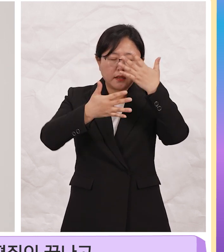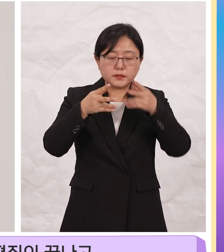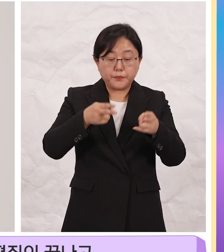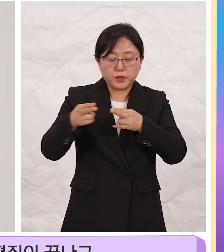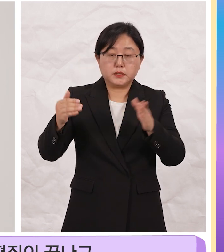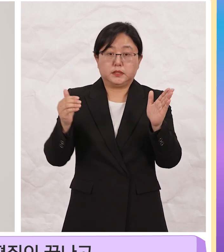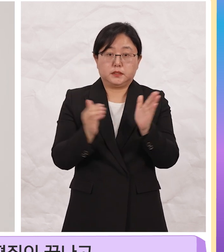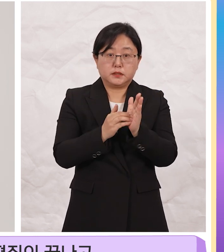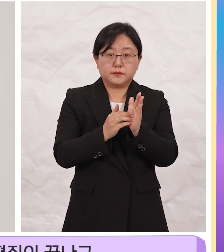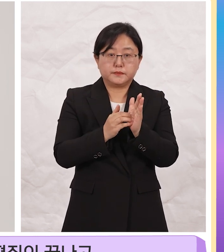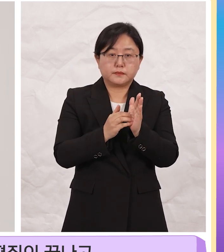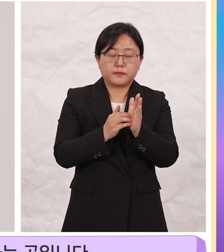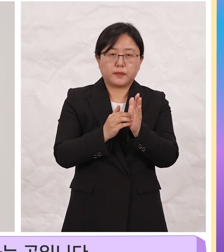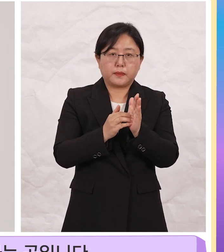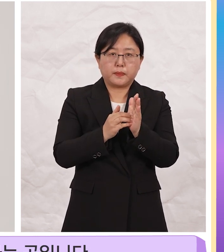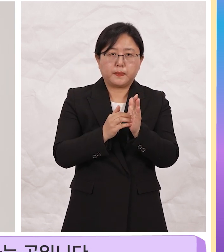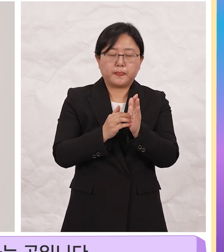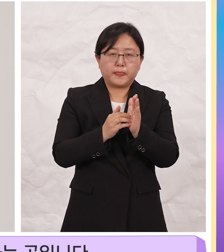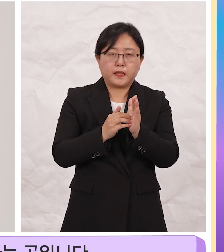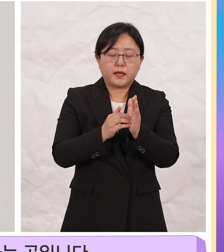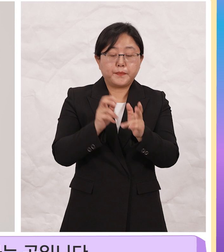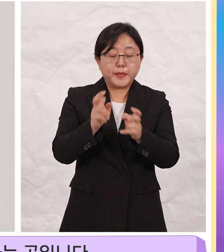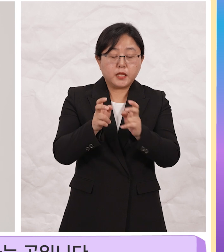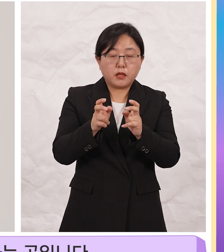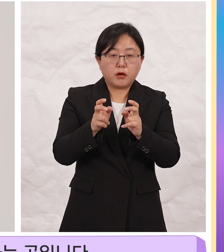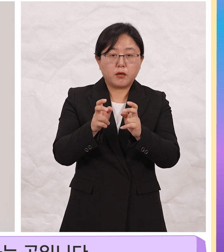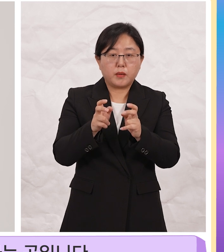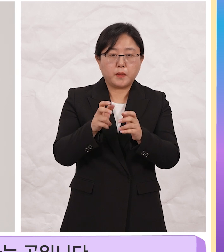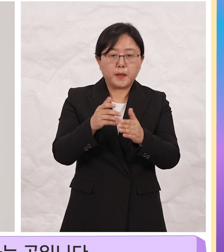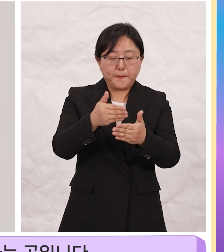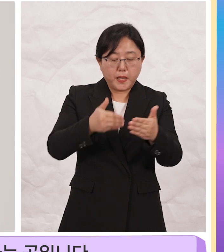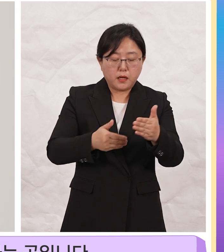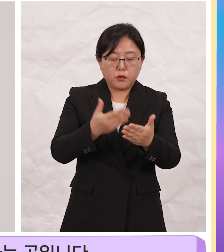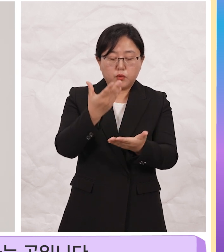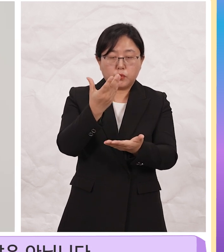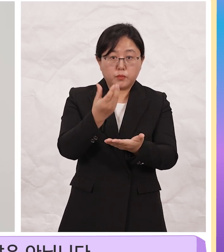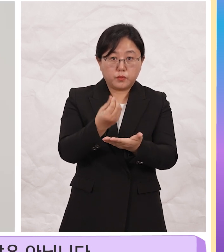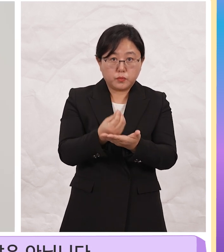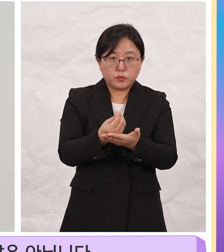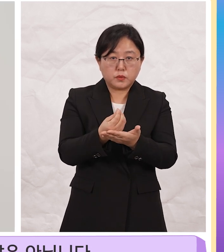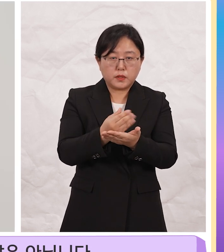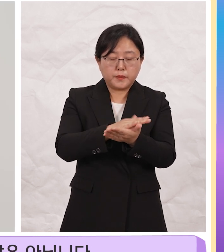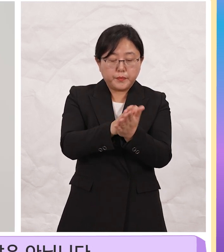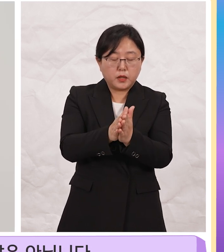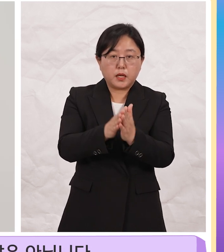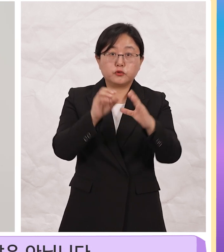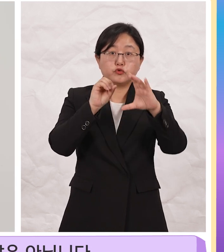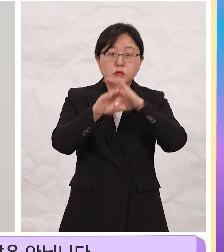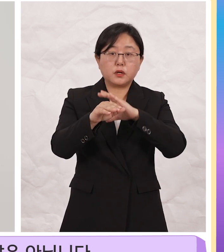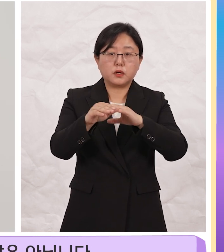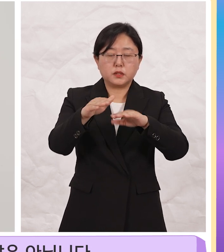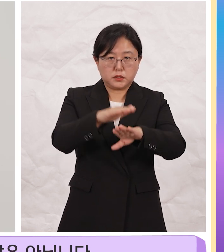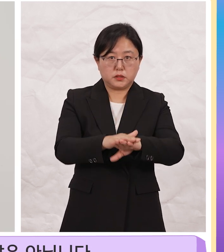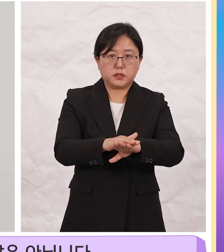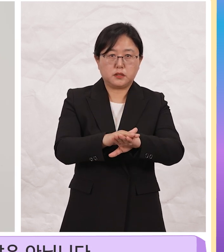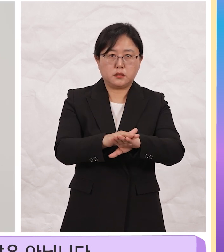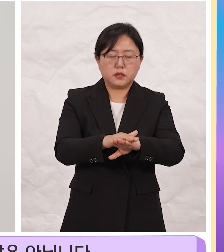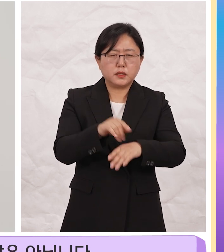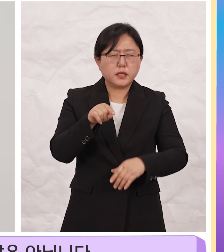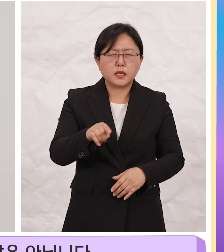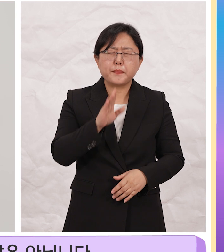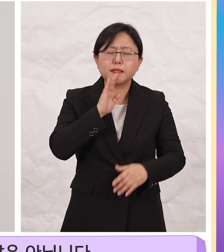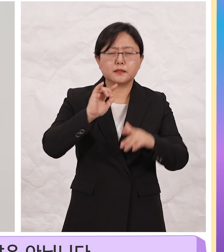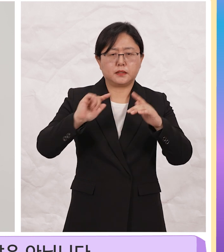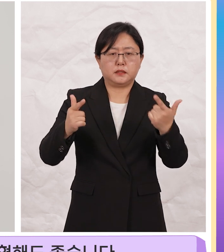폴더는 영상 편집이 끝나고 하나의 미디어 파일로 출력해 저장하는 곳입니다. 알려드린 파일 정리 방법만이 꼭